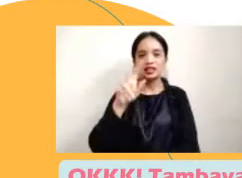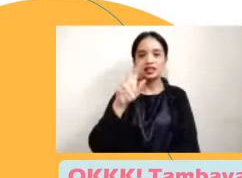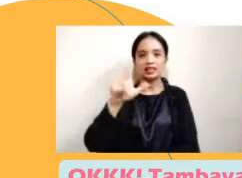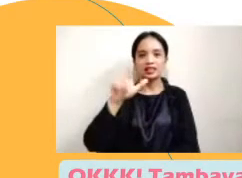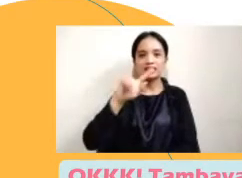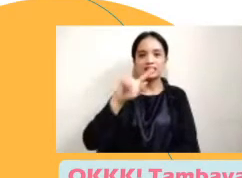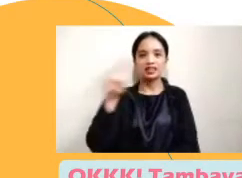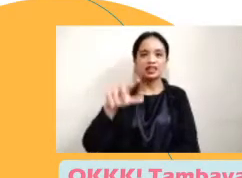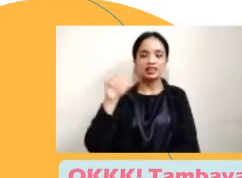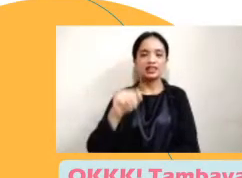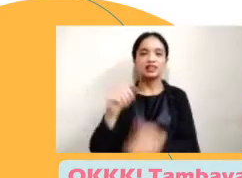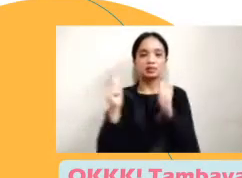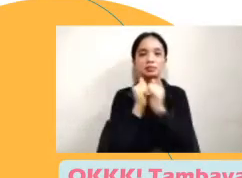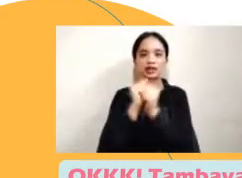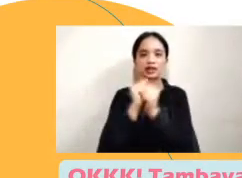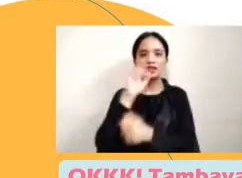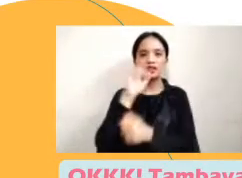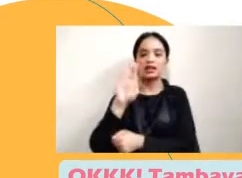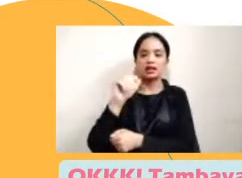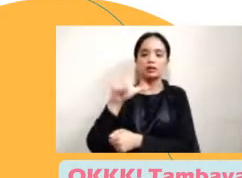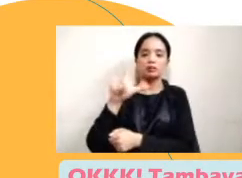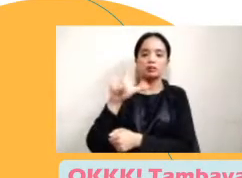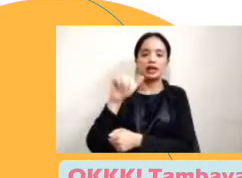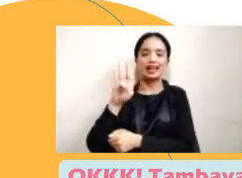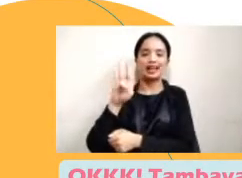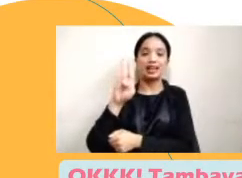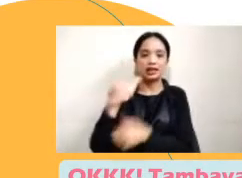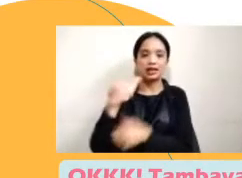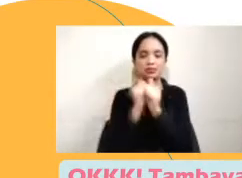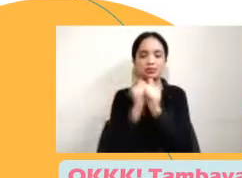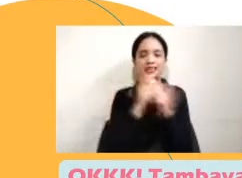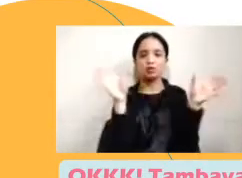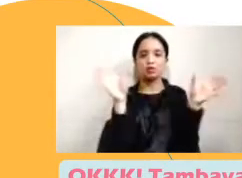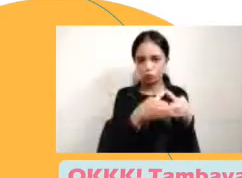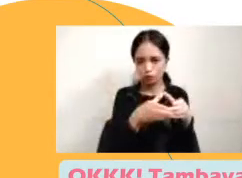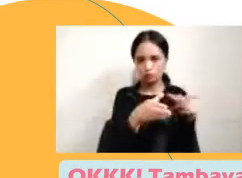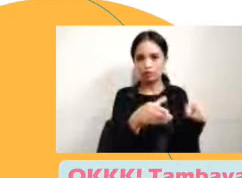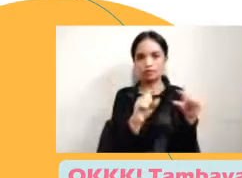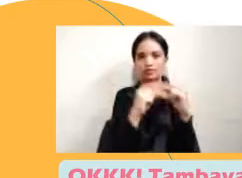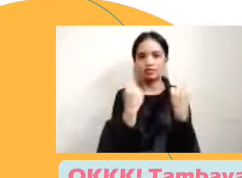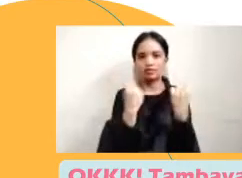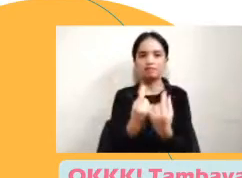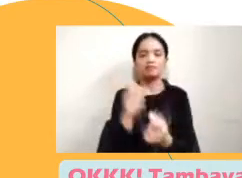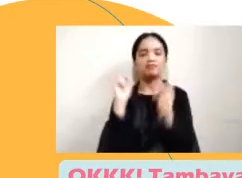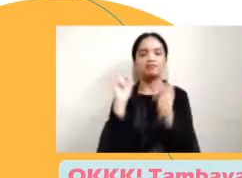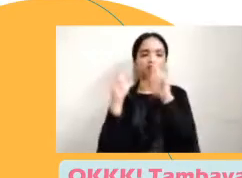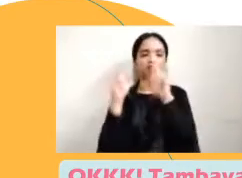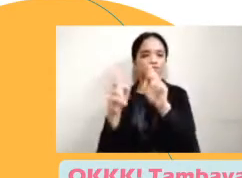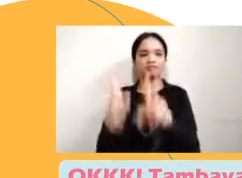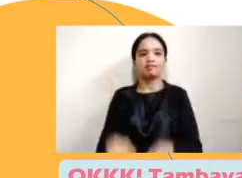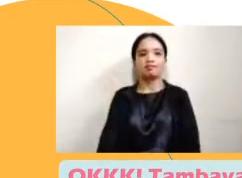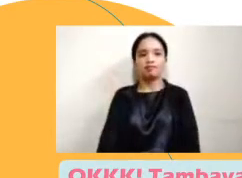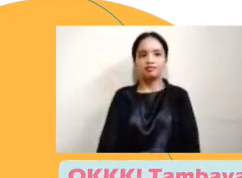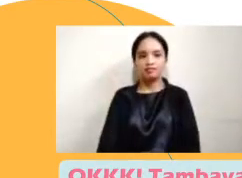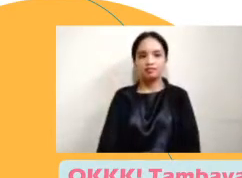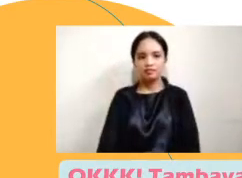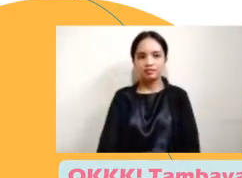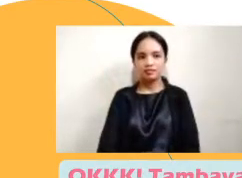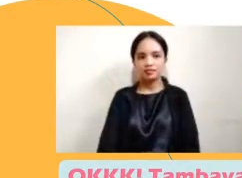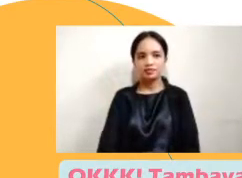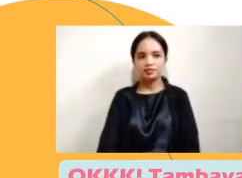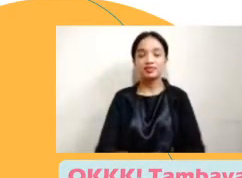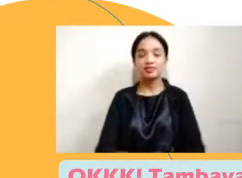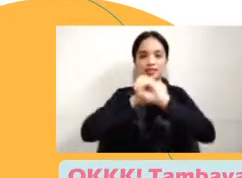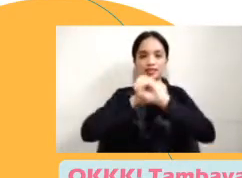o pangkat po yung balaybay. Ang ganda. Okay. Ang sarap sa tenga. Ah, sige. Ang daming nangyayari. Isa-isa.